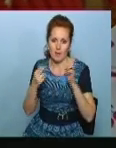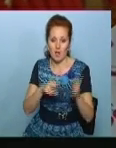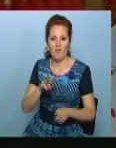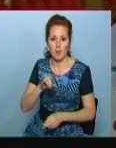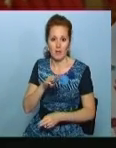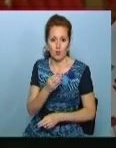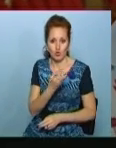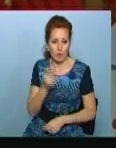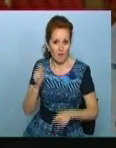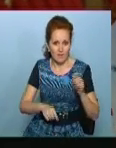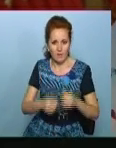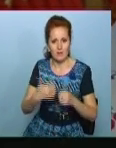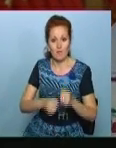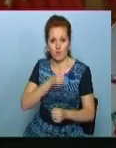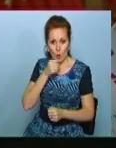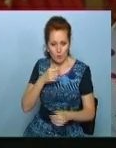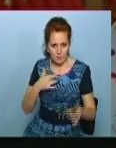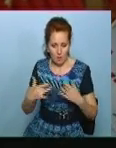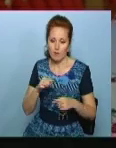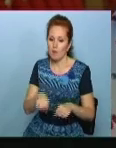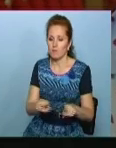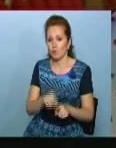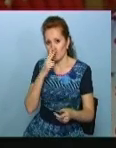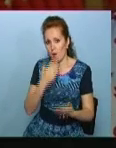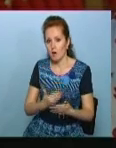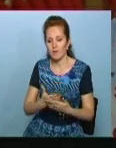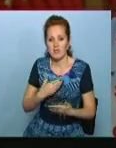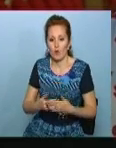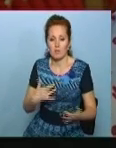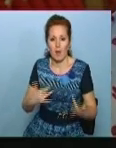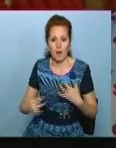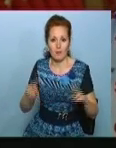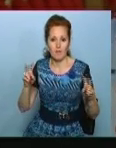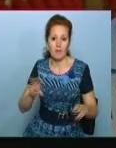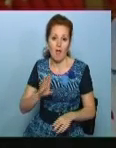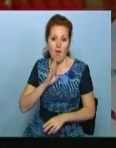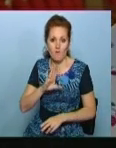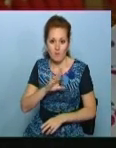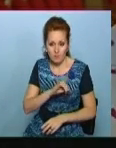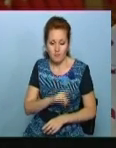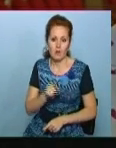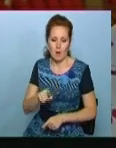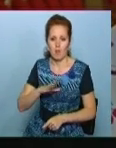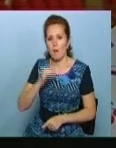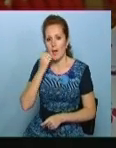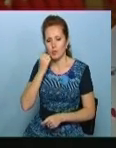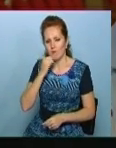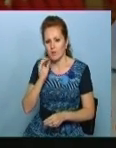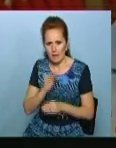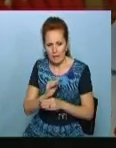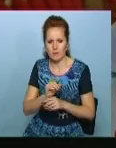фестиваль уже взрослых театров. Вот, и там тоже показывали свой спектакль «Девы» по Абрамову. И там была московская критика, и она